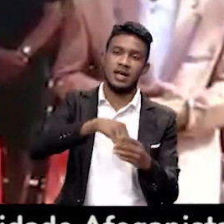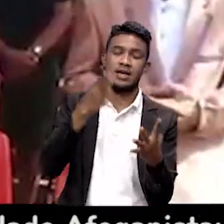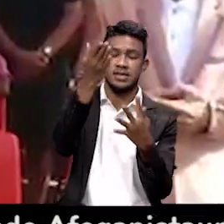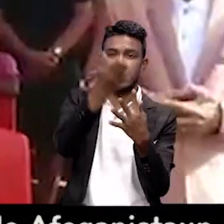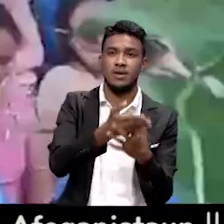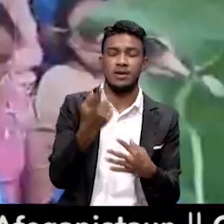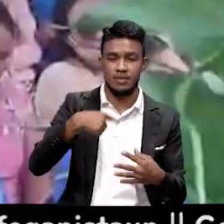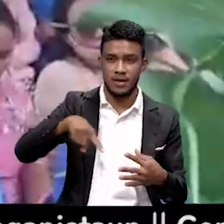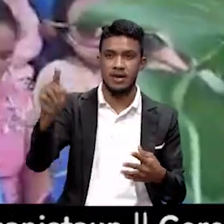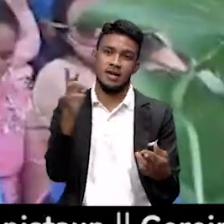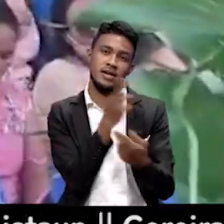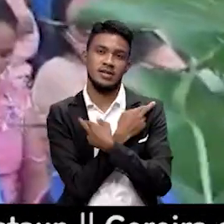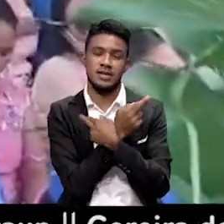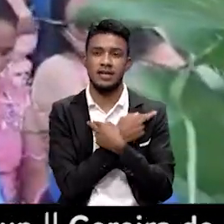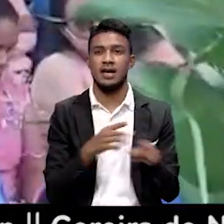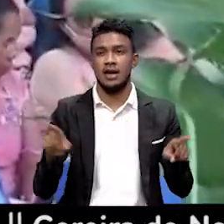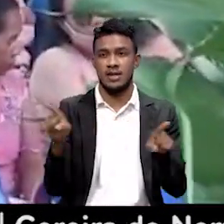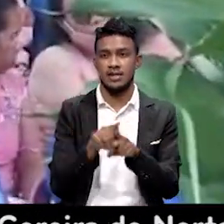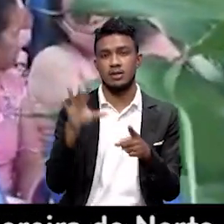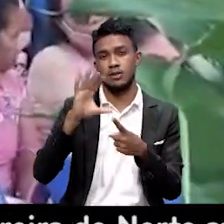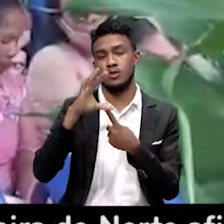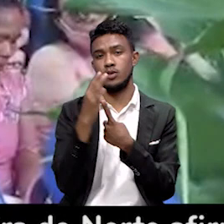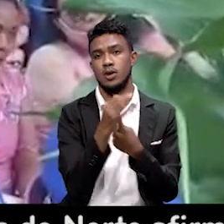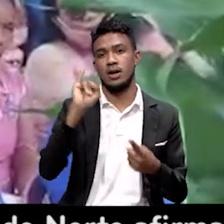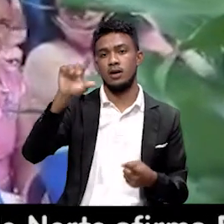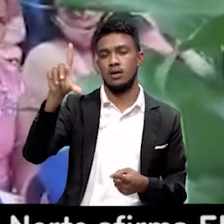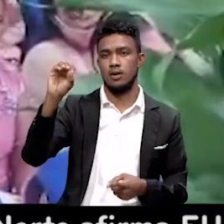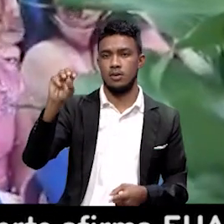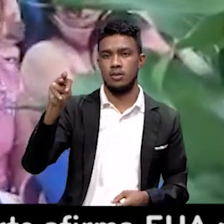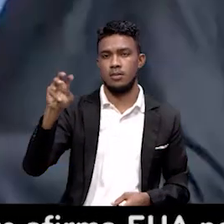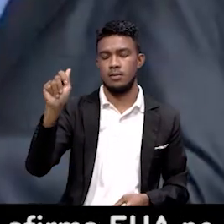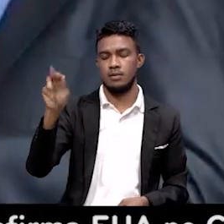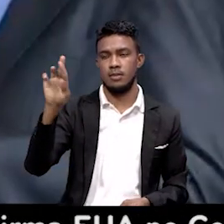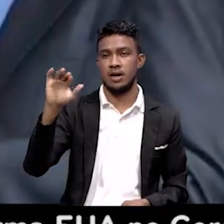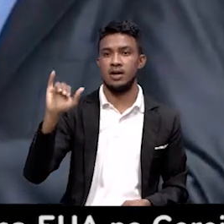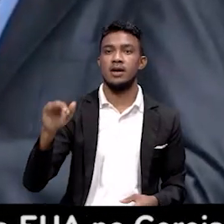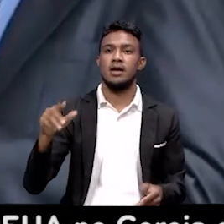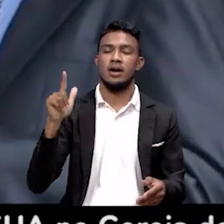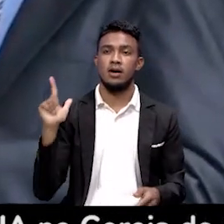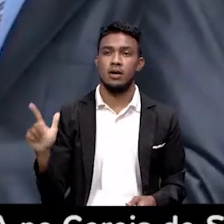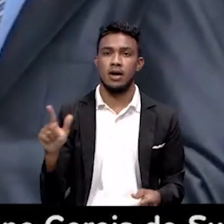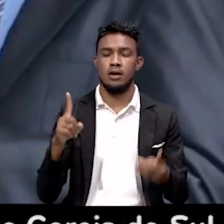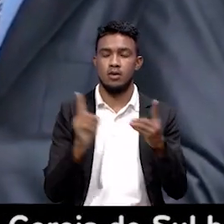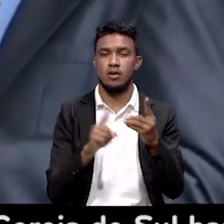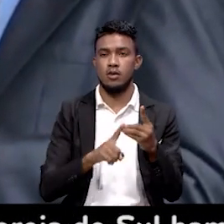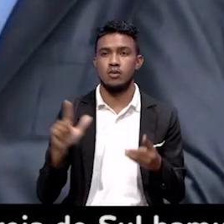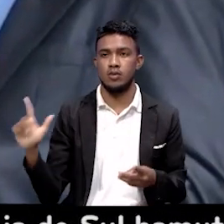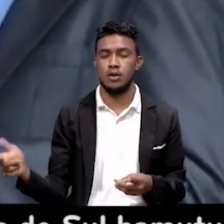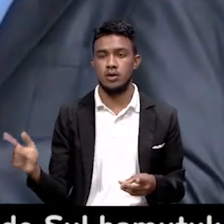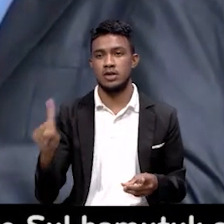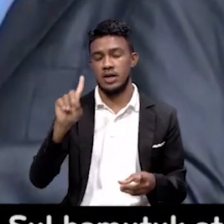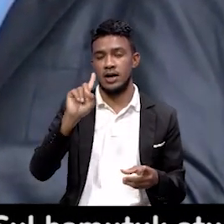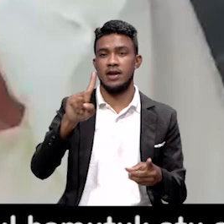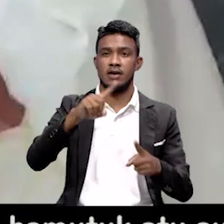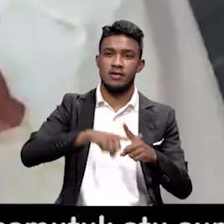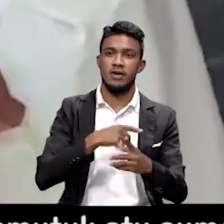Descansa nudar kultura Ilomarnian. Iha loron ruanul resin ida fulane Amu Celestino da Costa halo misa lulik